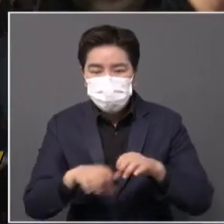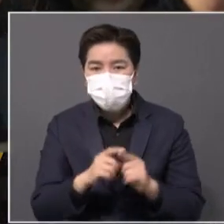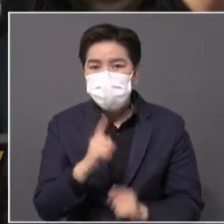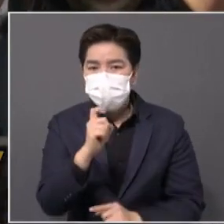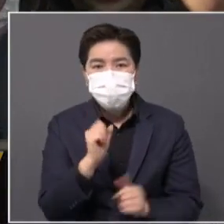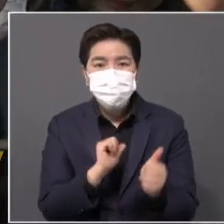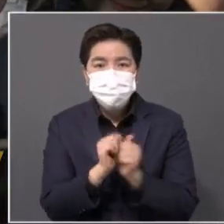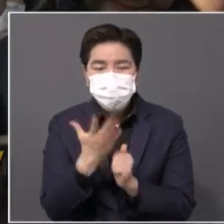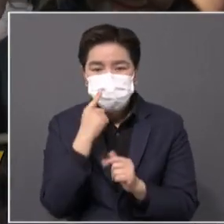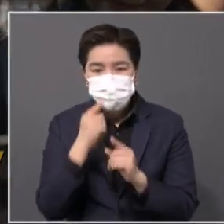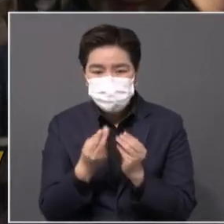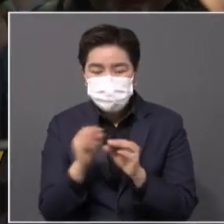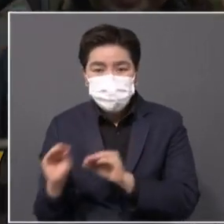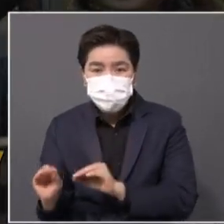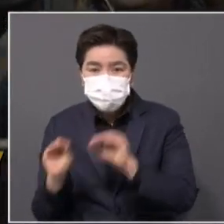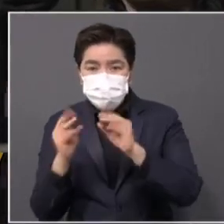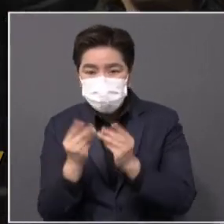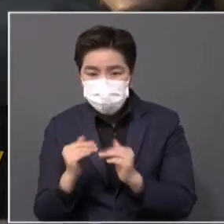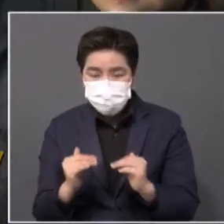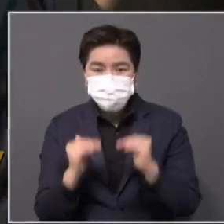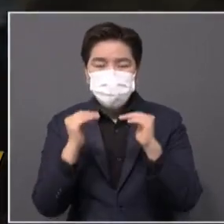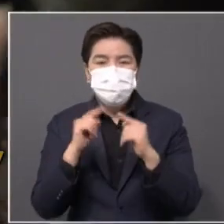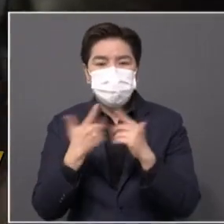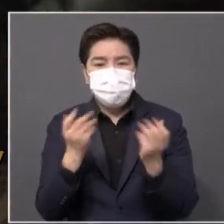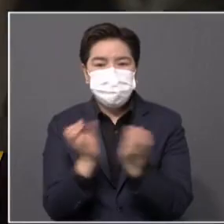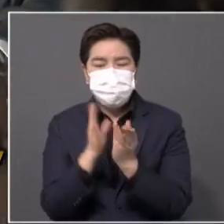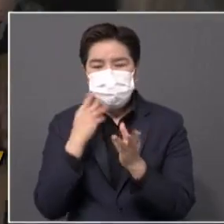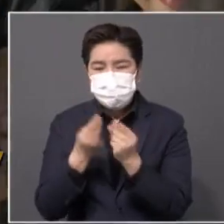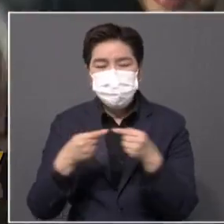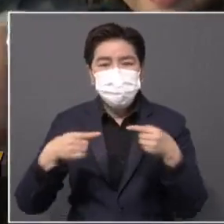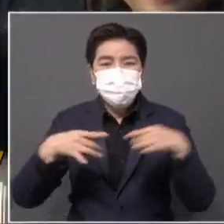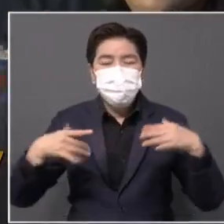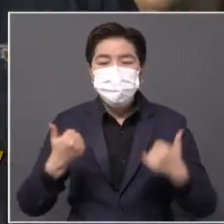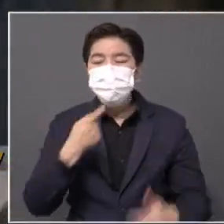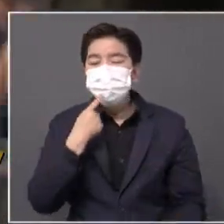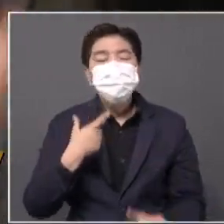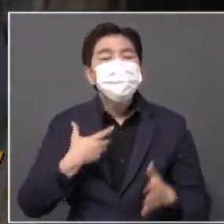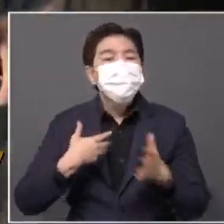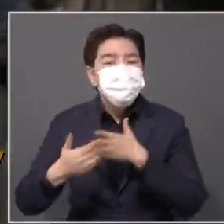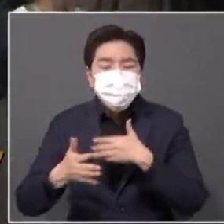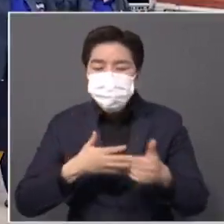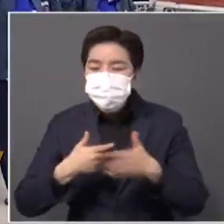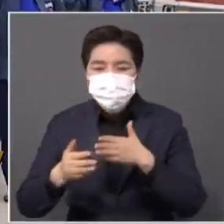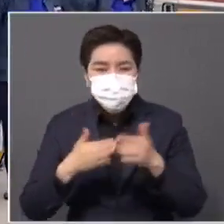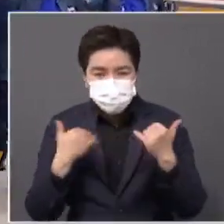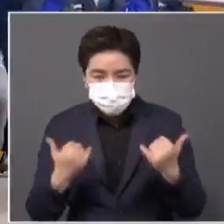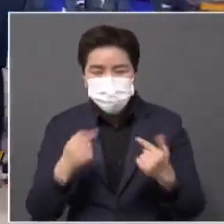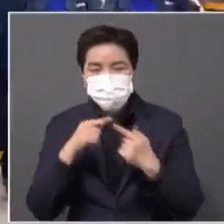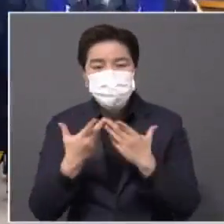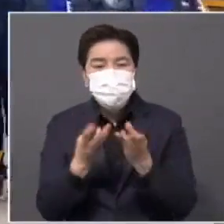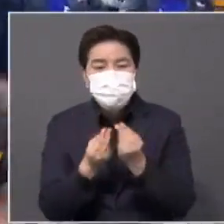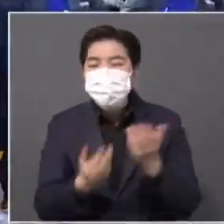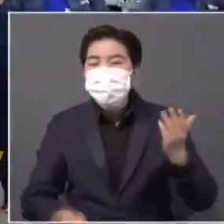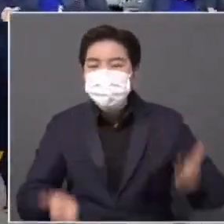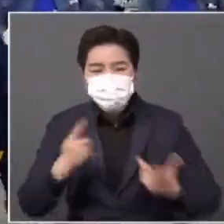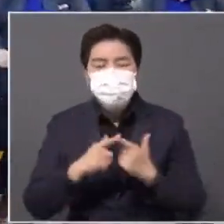การได้ทันนะครับอาจจะทำให้ถูกเลือกลำดับของหมายเลขและอาจไม่ถูกโฉลกนั้นนายอนุทินก็กล่าวว่าไม่เป็นไรไม่ว่าจะเป็น